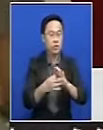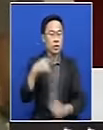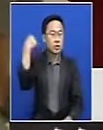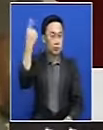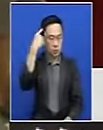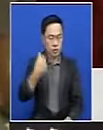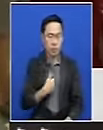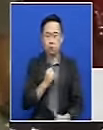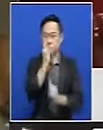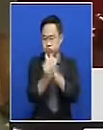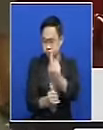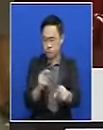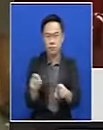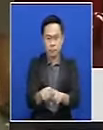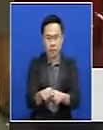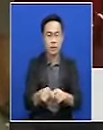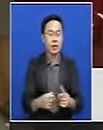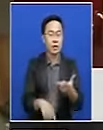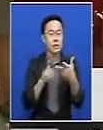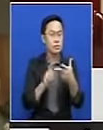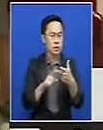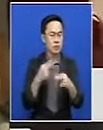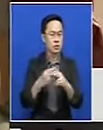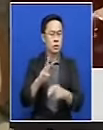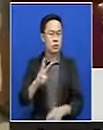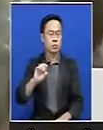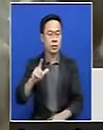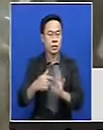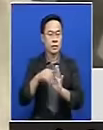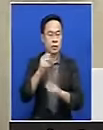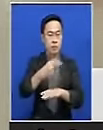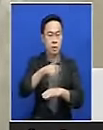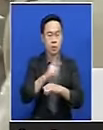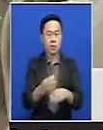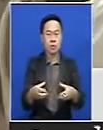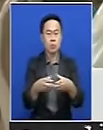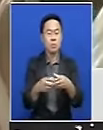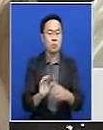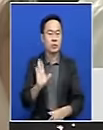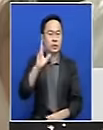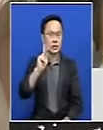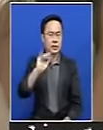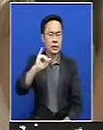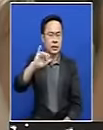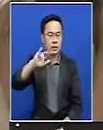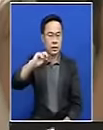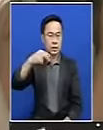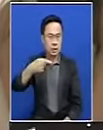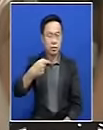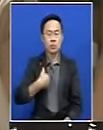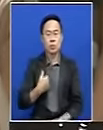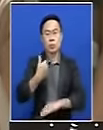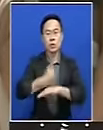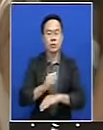รีว่าการท่องเที่ยวและกีฬานายวิชัยศรีวัฒนประภาประธานกรรมการกลุ่มบริษัทคิงพาวเวอร์รวมถึงผู้บริหารเครือเจริญโ